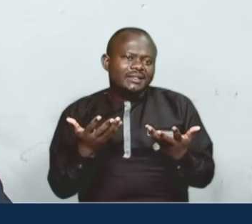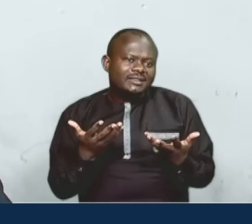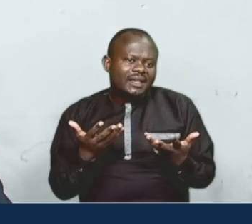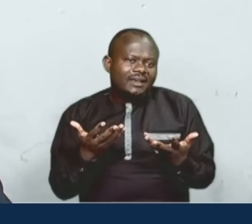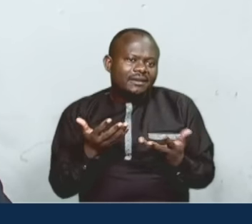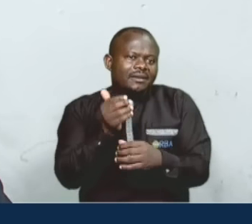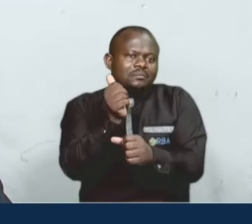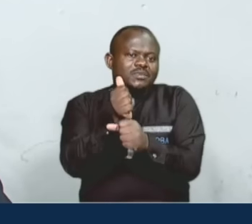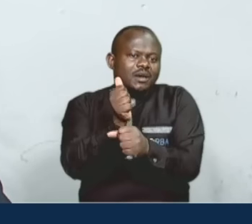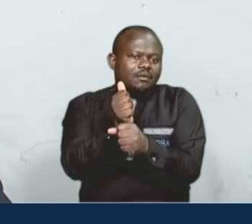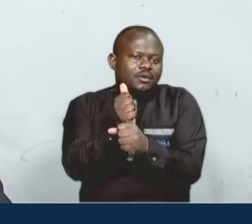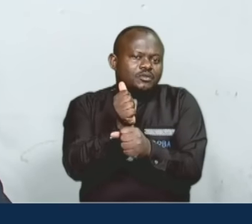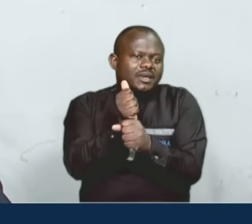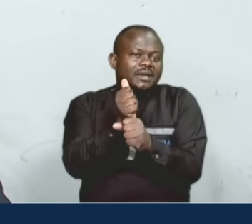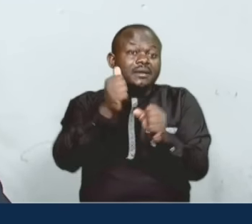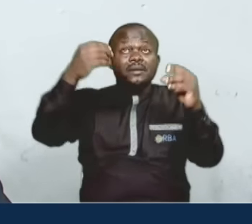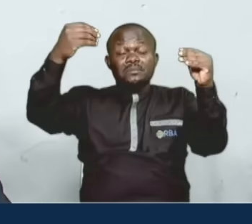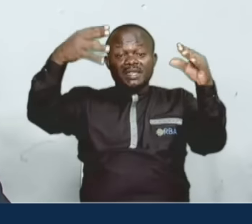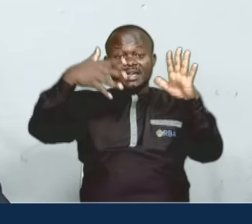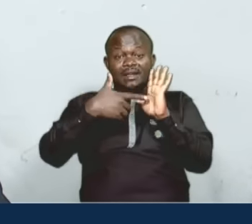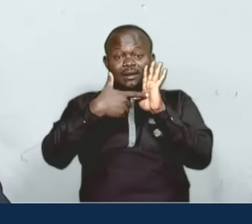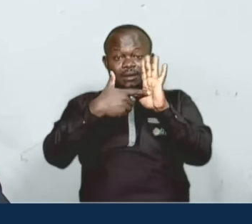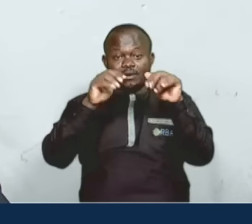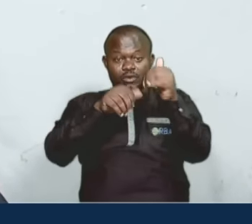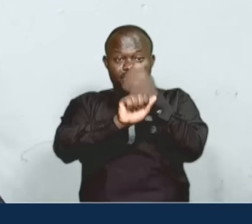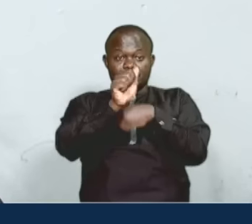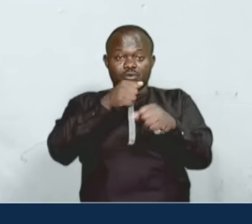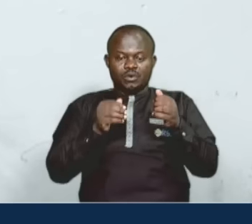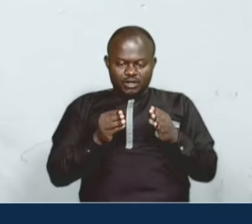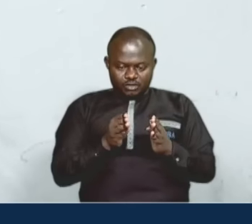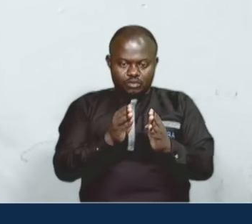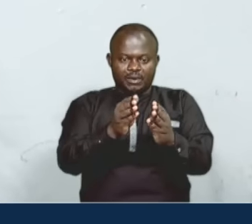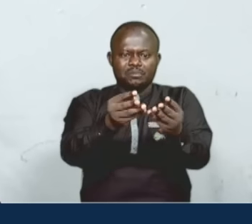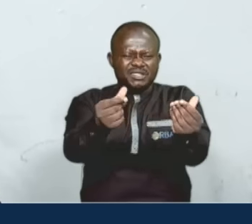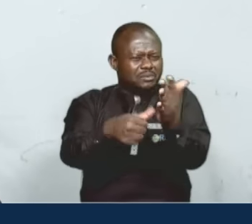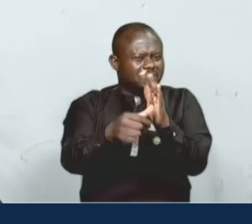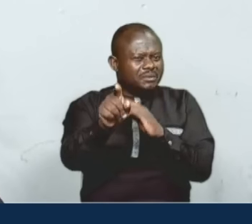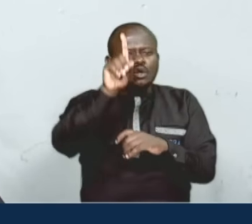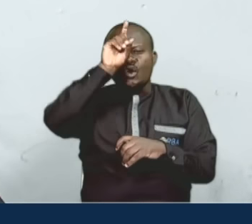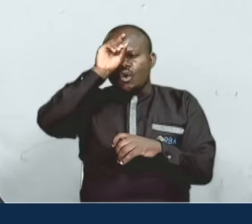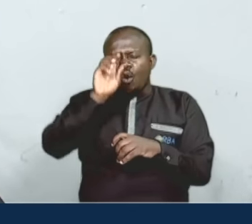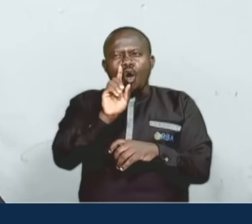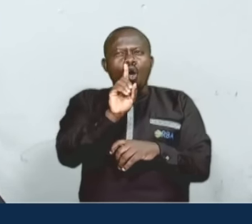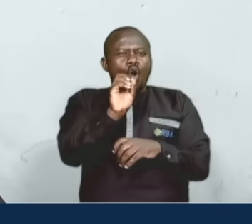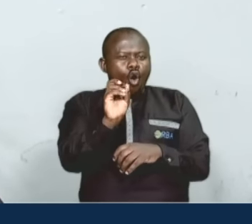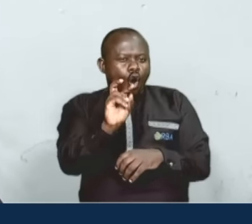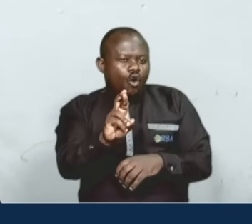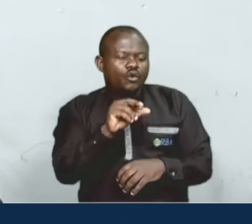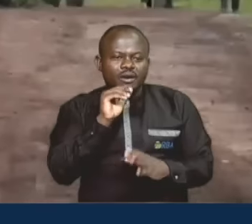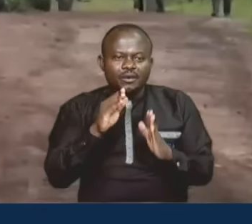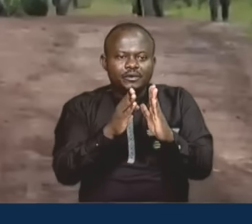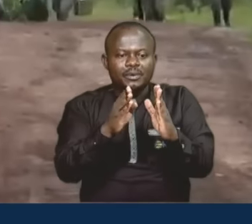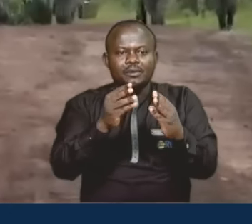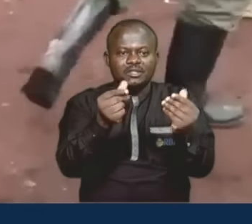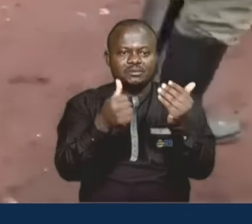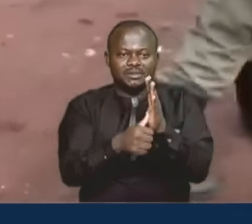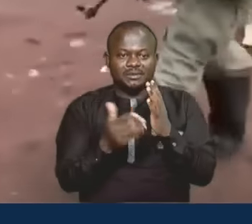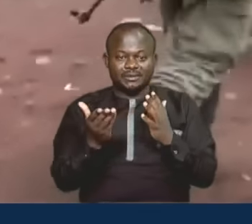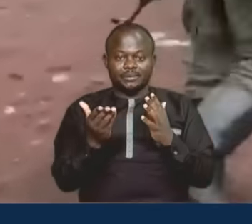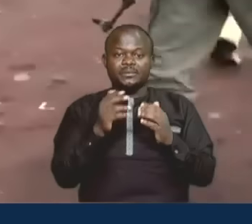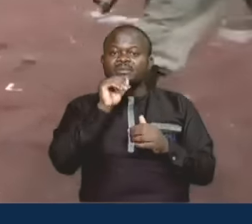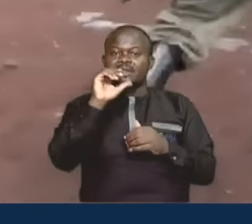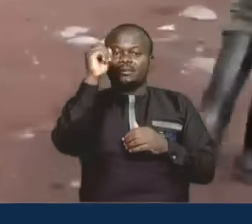byakozwe bigaragara yuko iki gikorwa kirimo kiganisha mu gukemura icyo kibazo cyangwa nago kirimo kiganisha gukemura iki kibazo si ubwa